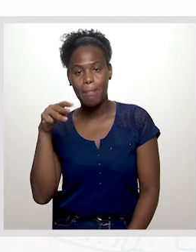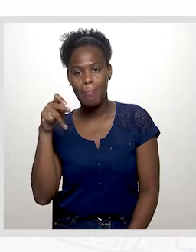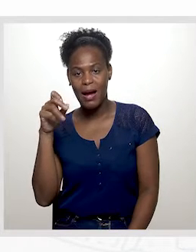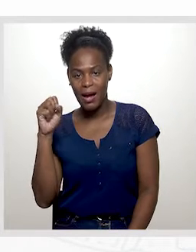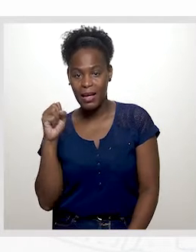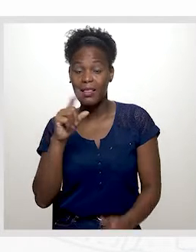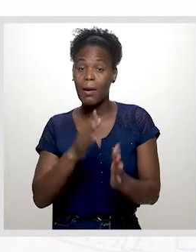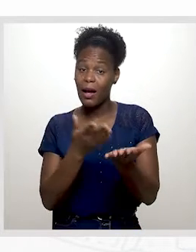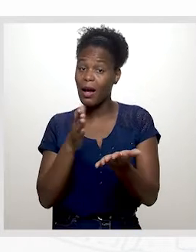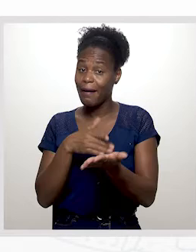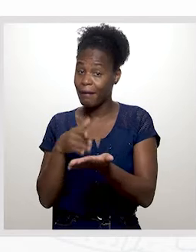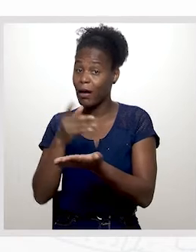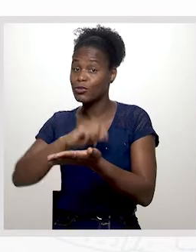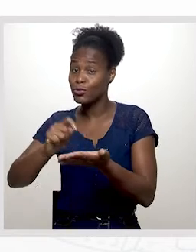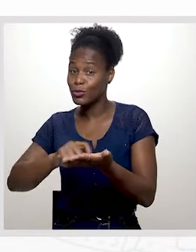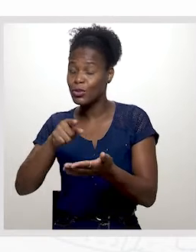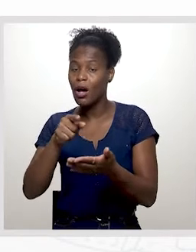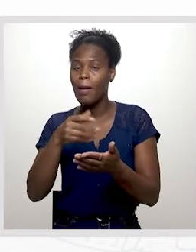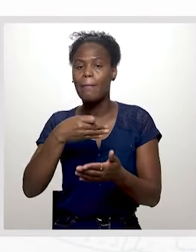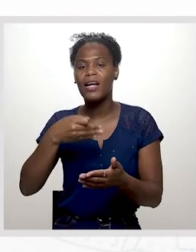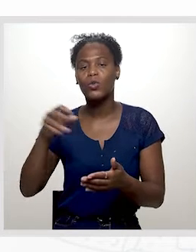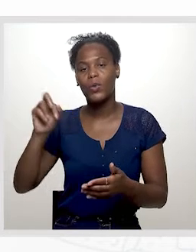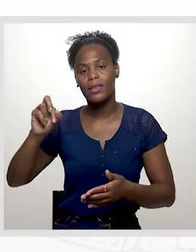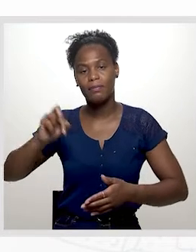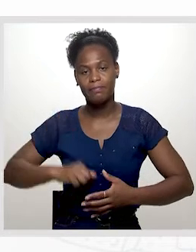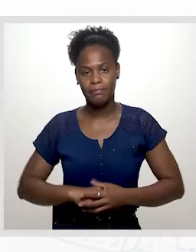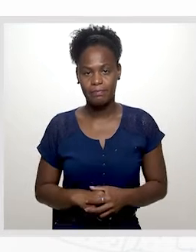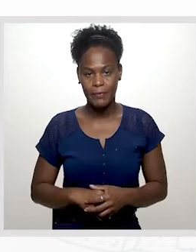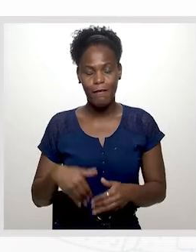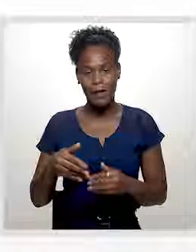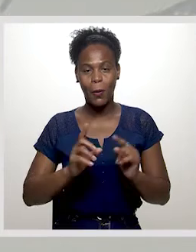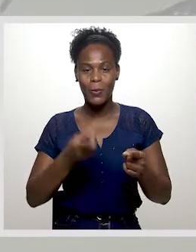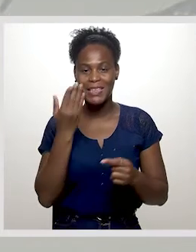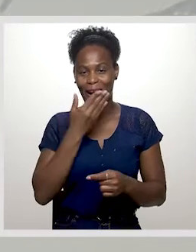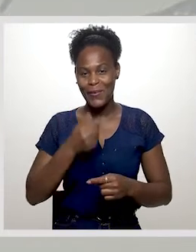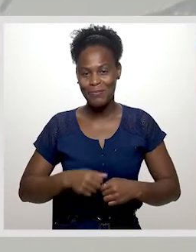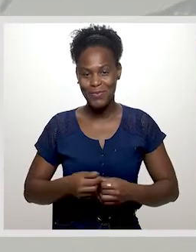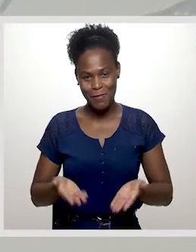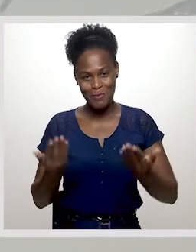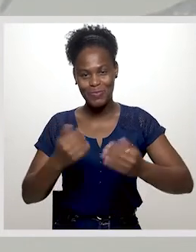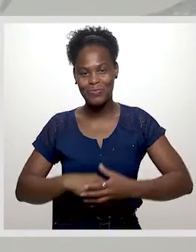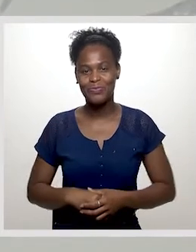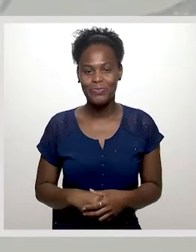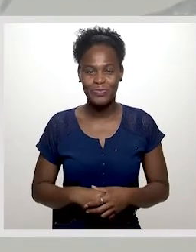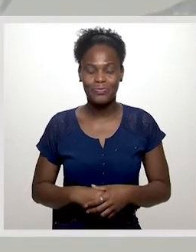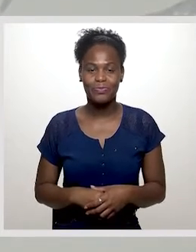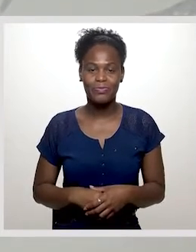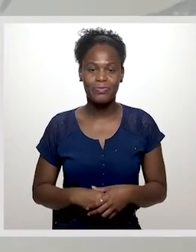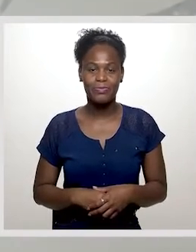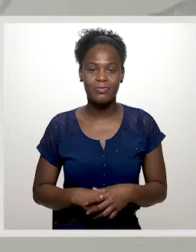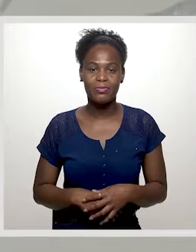cahier d'exercice plus exactement, à la page 8. On va commencer notre cours. Allons-y.